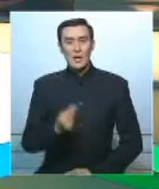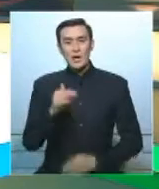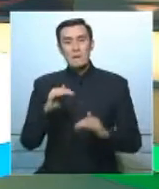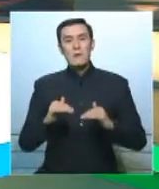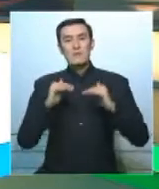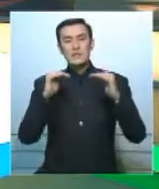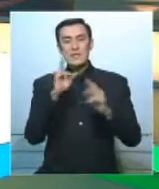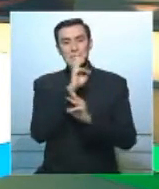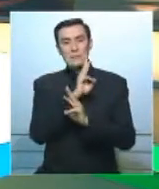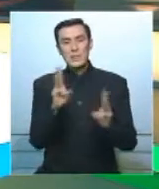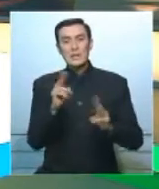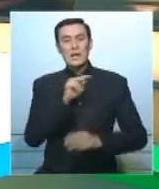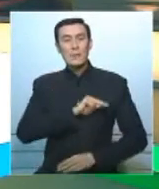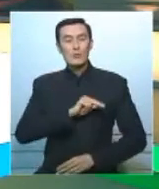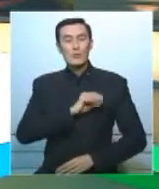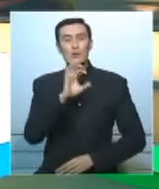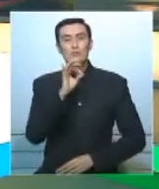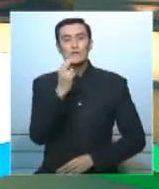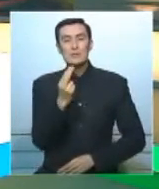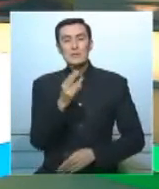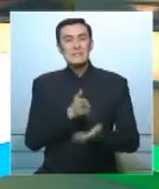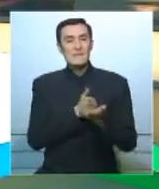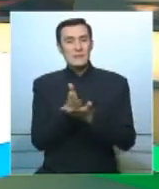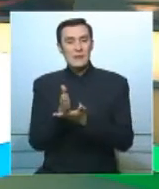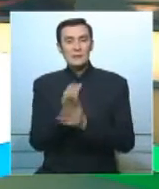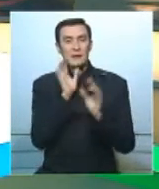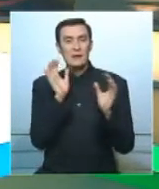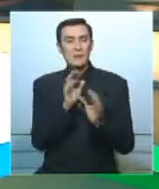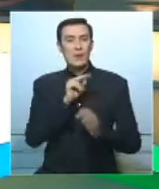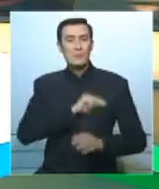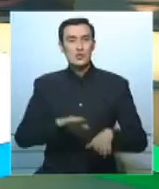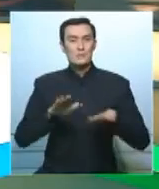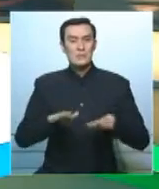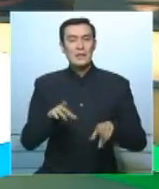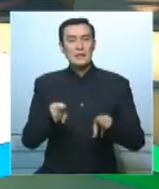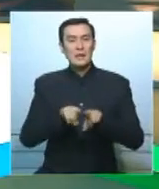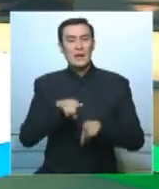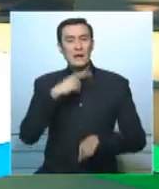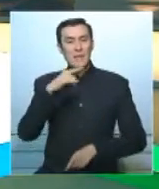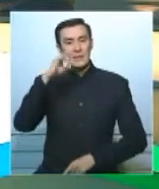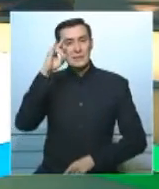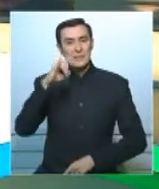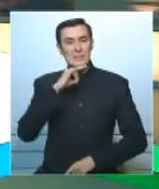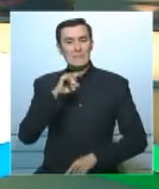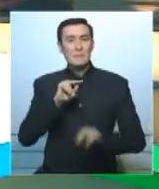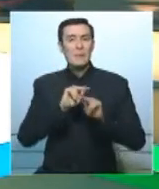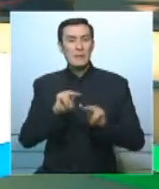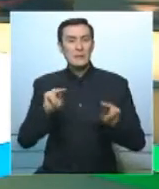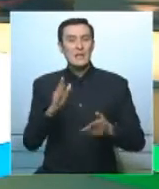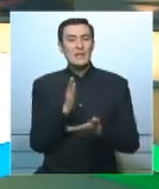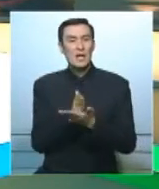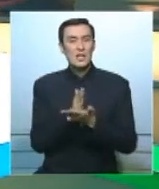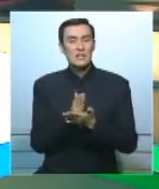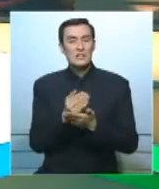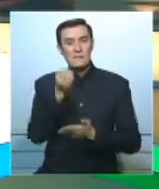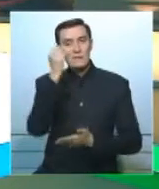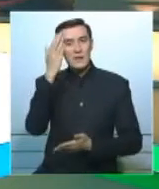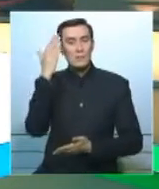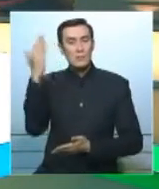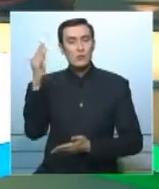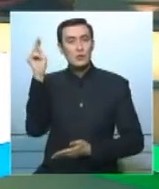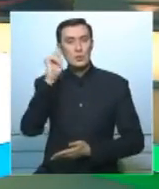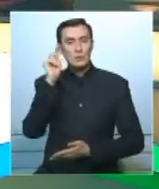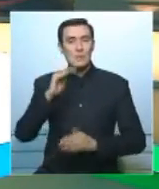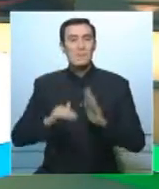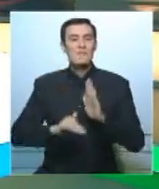Повышение зарплаты работникам социальной сферы позволит сохранить рабочие места. Так считают казахстанские преподаватели, находящиеся в Японии на